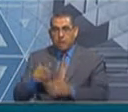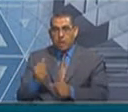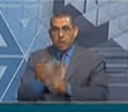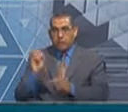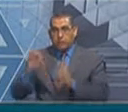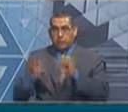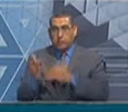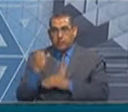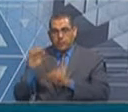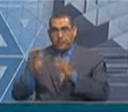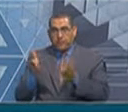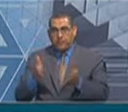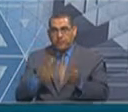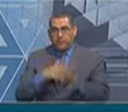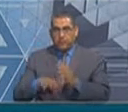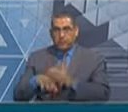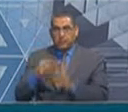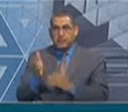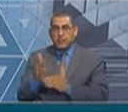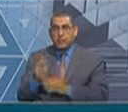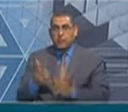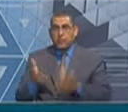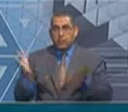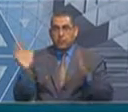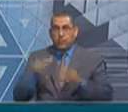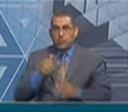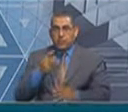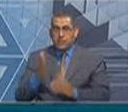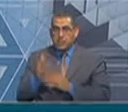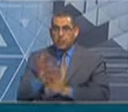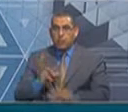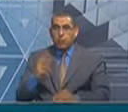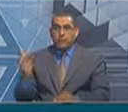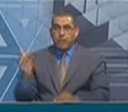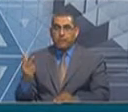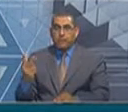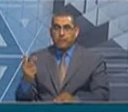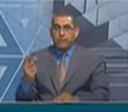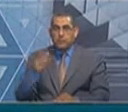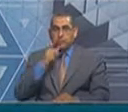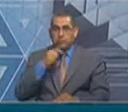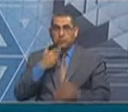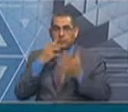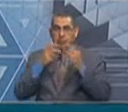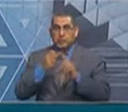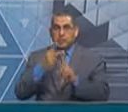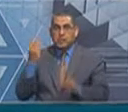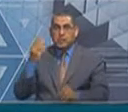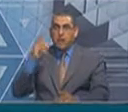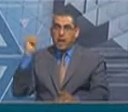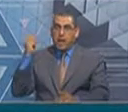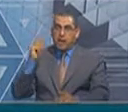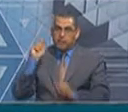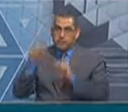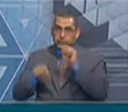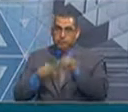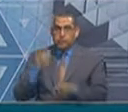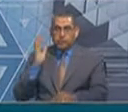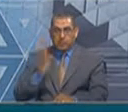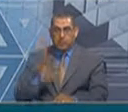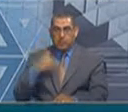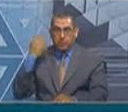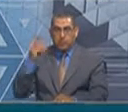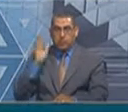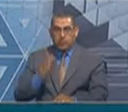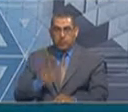بحيث احواض زراعه سمكيه اسماك نادره بتعيش في هذه البحيره. يعني هنقول المكان ده يبقى مزار سياحه عالمي يضاهي بعض المزارات السياحيه في الدول الاخرى. هو